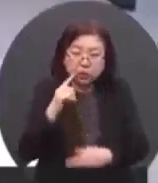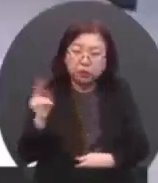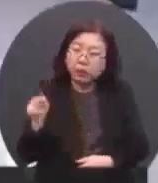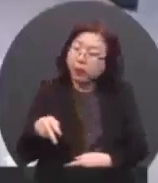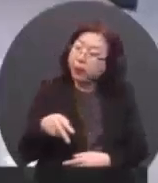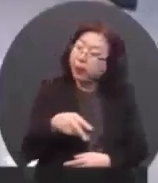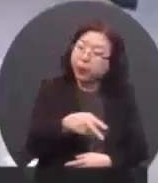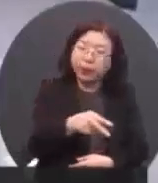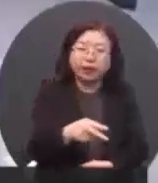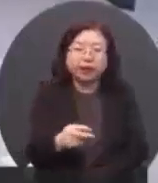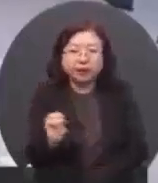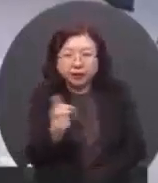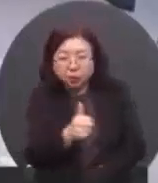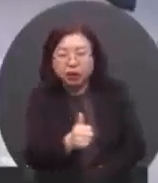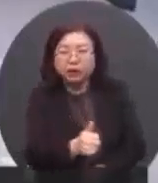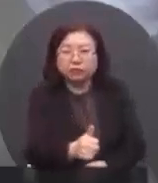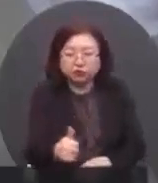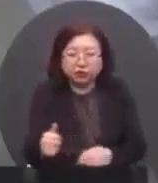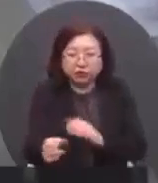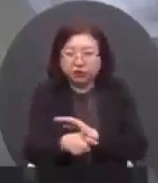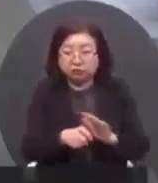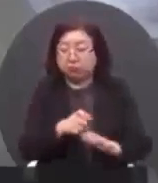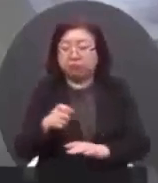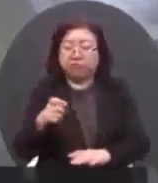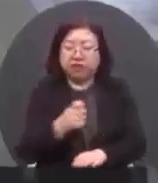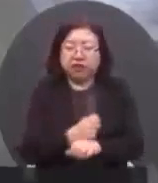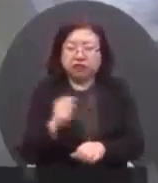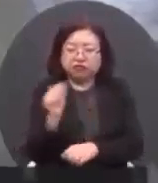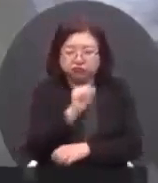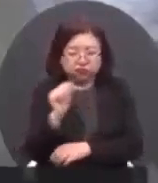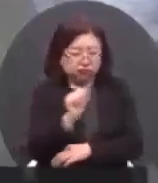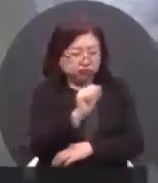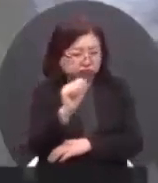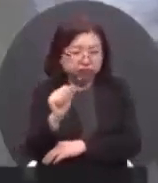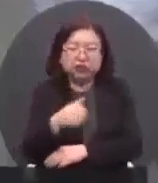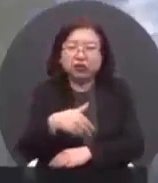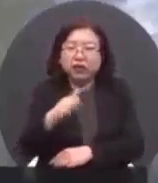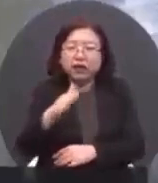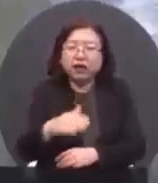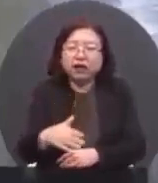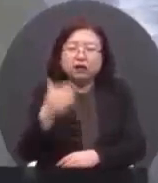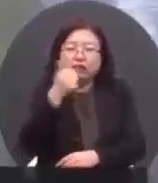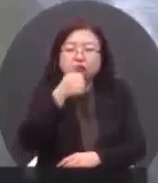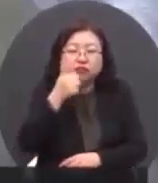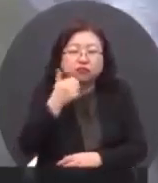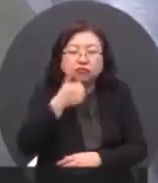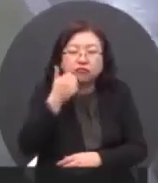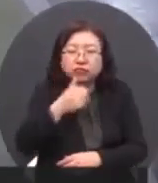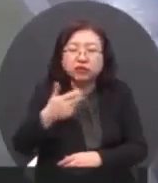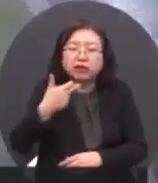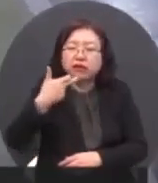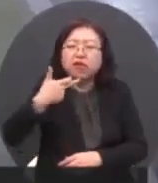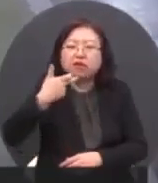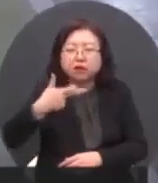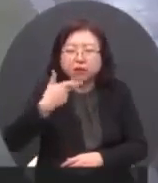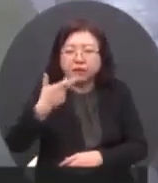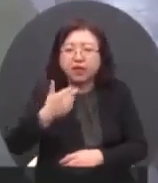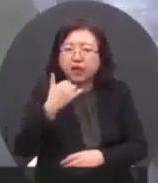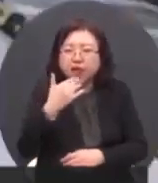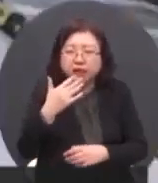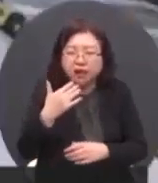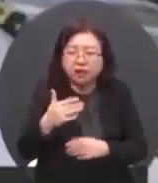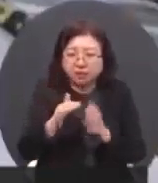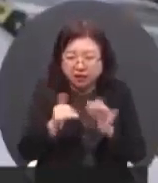이 다시 돌아와 차를 끌고 주차장을 빠져 나갑니다 범인은 다름아닌 17살 미성년자 며칠전